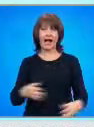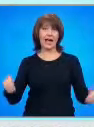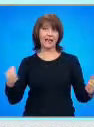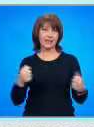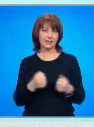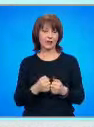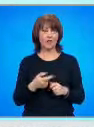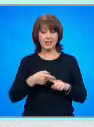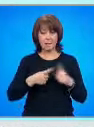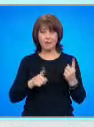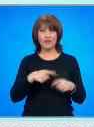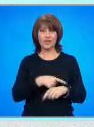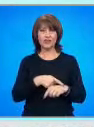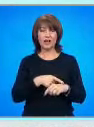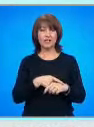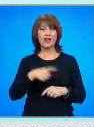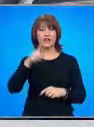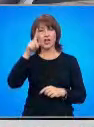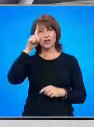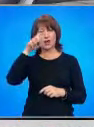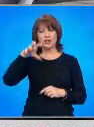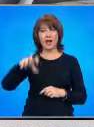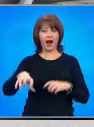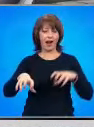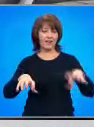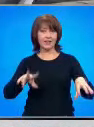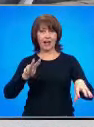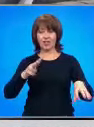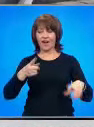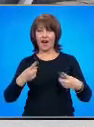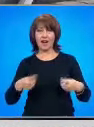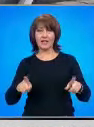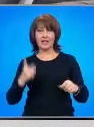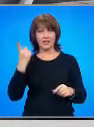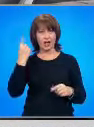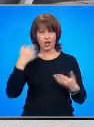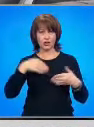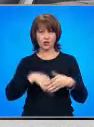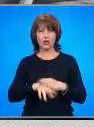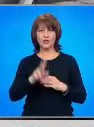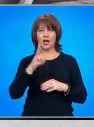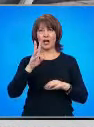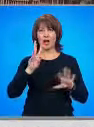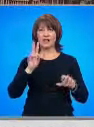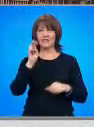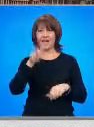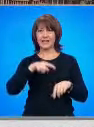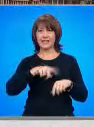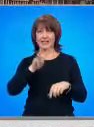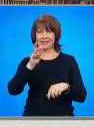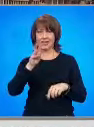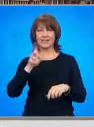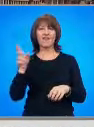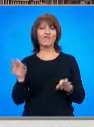рамките на половин час в два различни столични квартала. Единият инцидент е станал с нощи около 20 часа и 30 минути в столичния